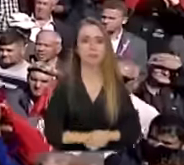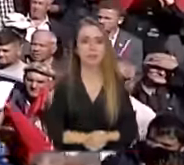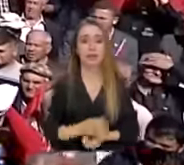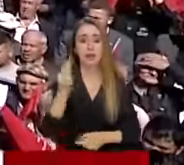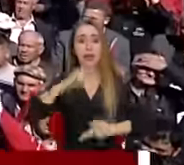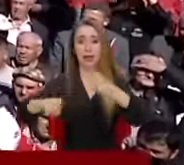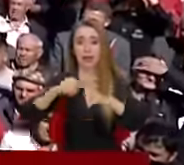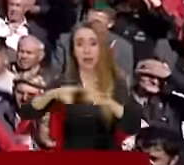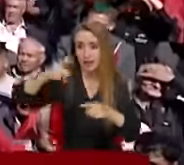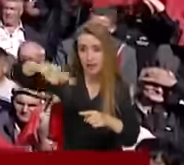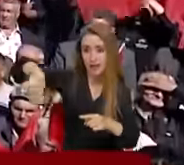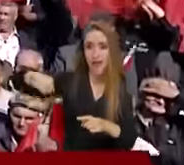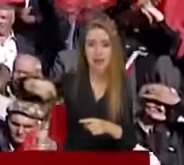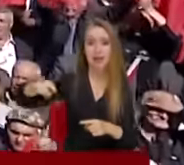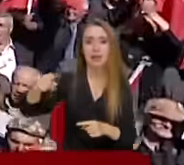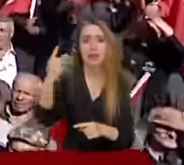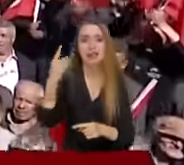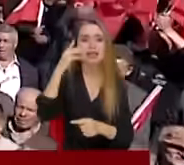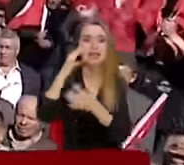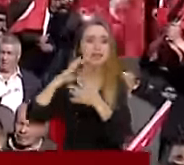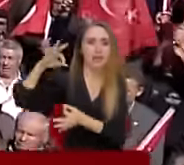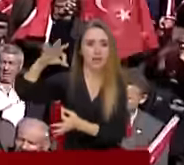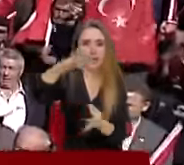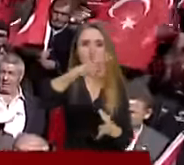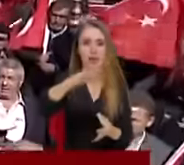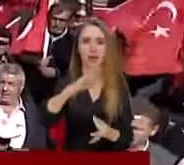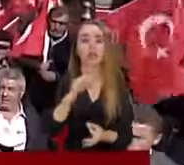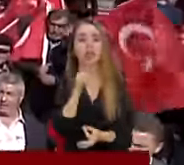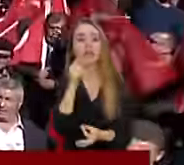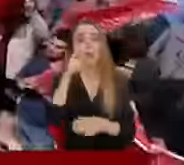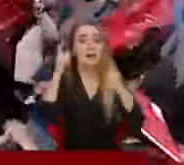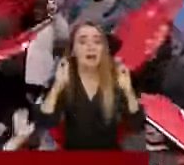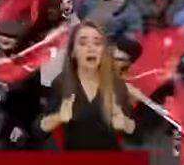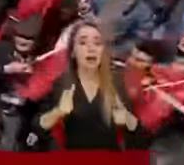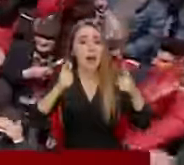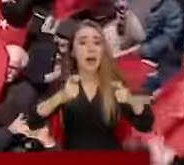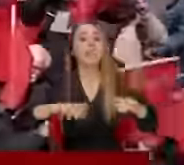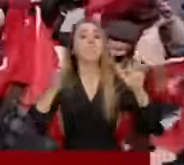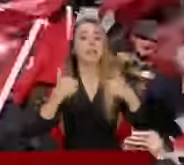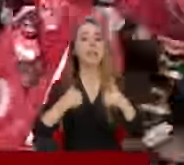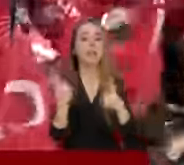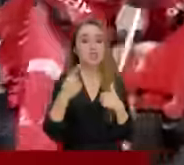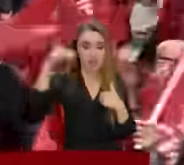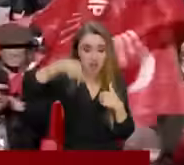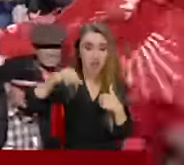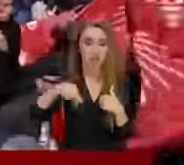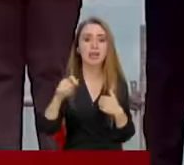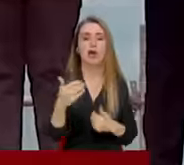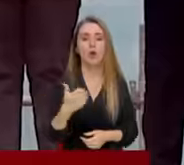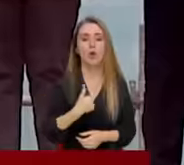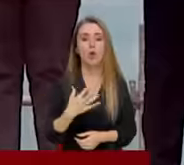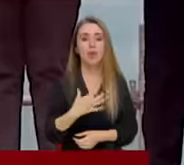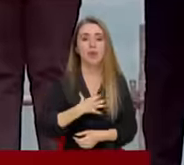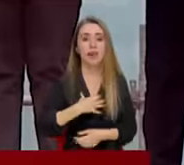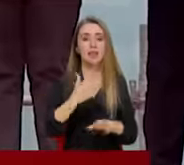İyi partililerden, iyi insanlardan hiçbir yerde yapmadığım bir şeyi burada